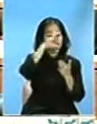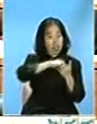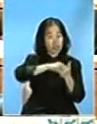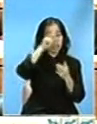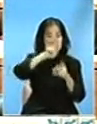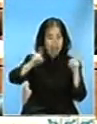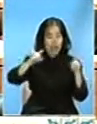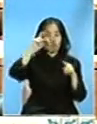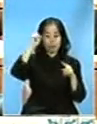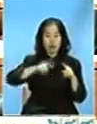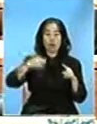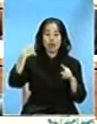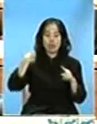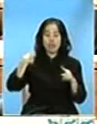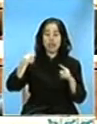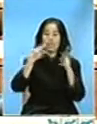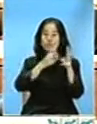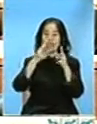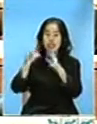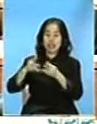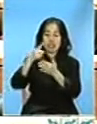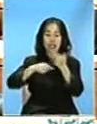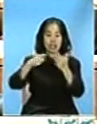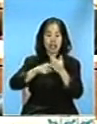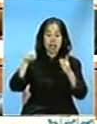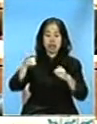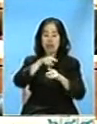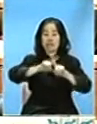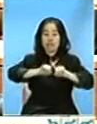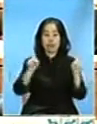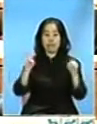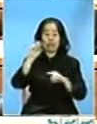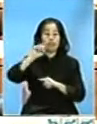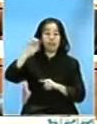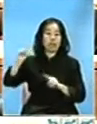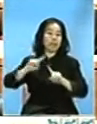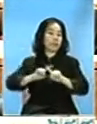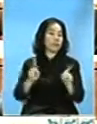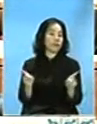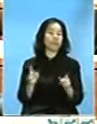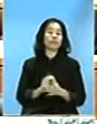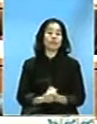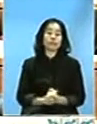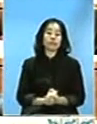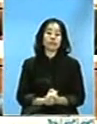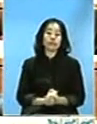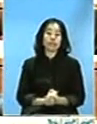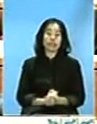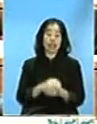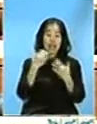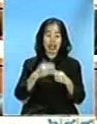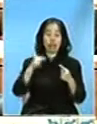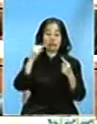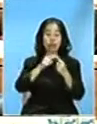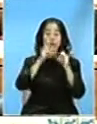าต้องมีฐานที่มาในการเลือกตั้งที่แตกต่างจากสมาชิกสภาผู้แทนราษฎรอย่างชัดเจนและในส่วนของจ